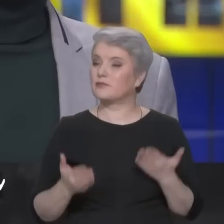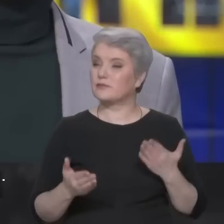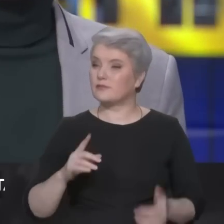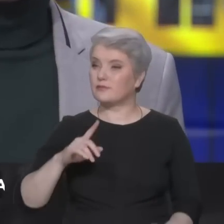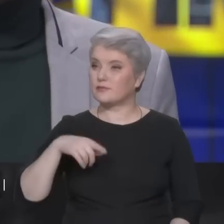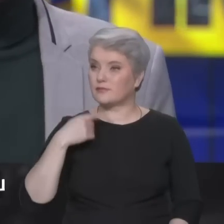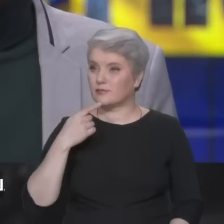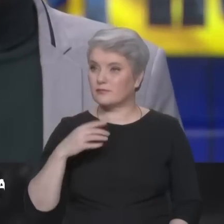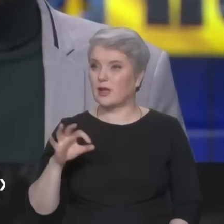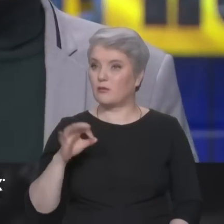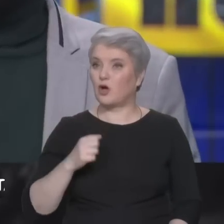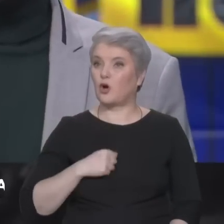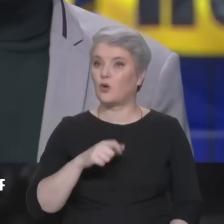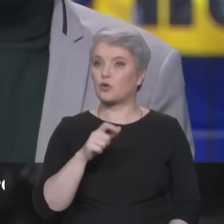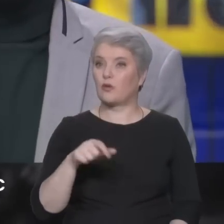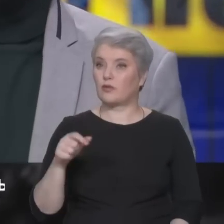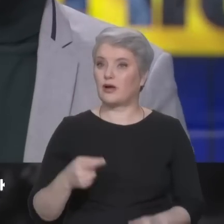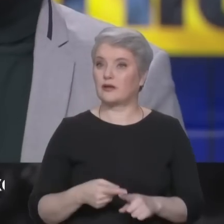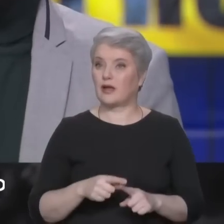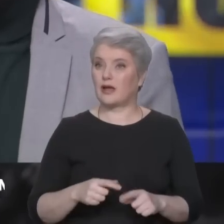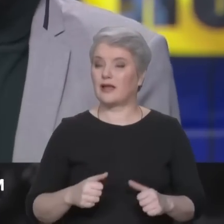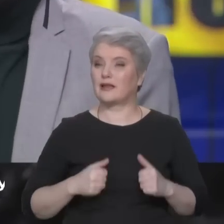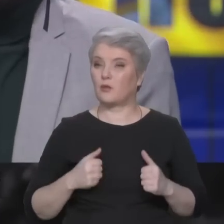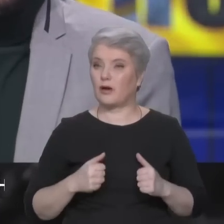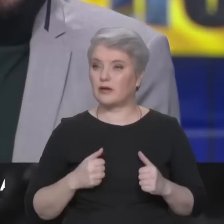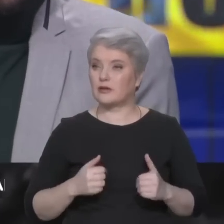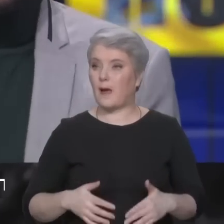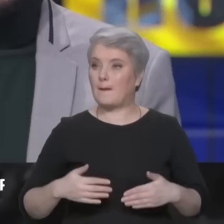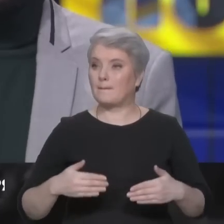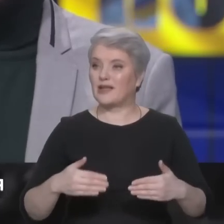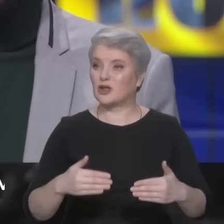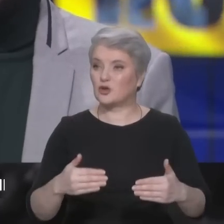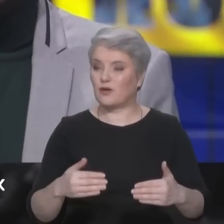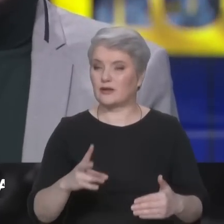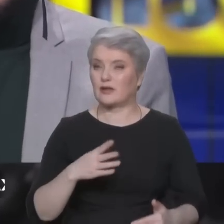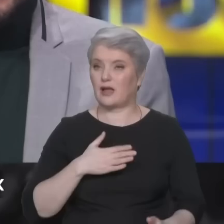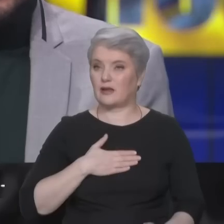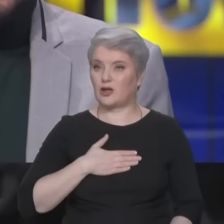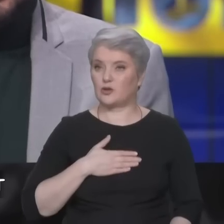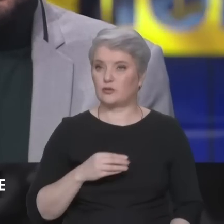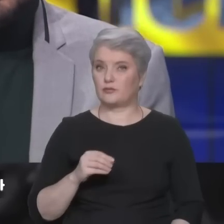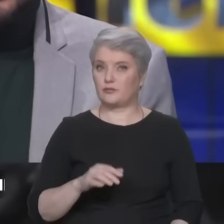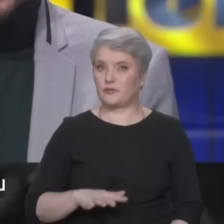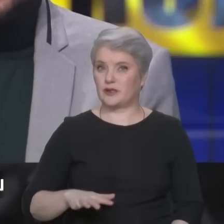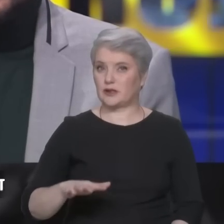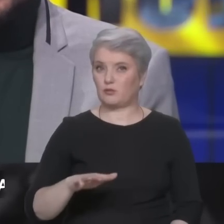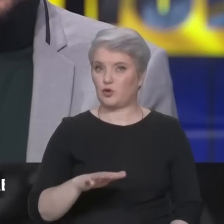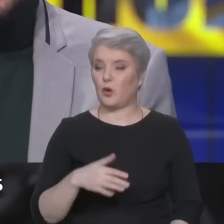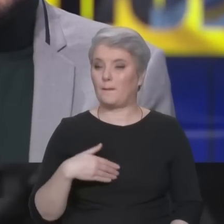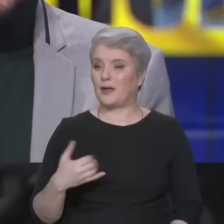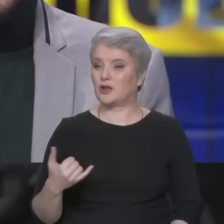про особовий склад, який намагається от просуватися, намагається йти на нашу землю, от ми щойно говорили